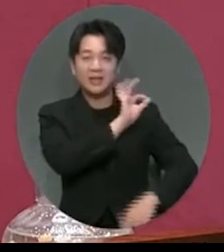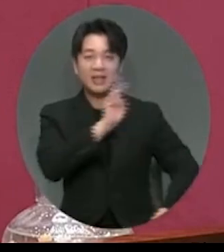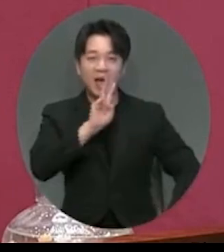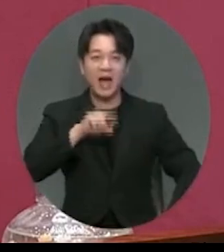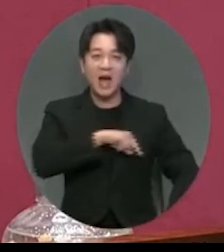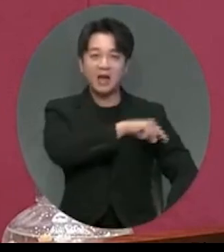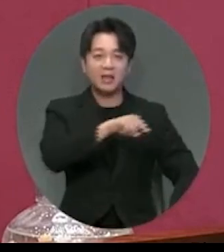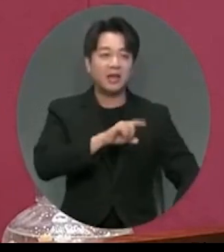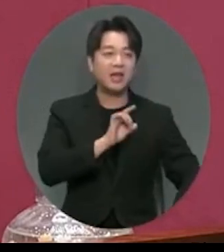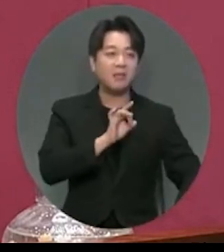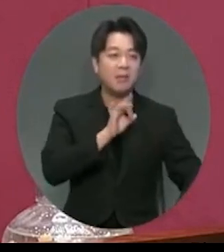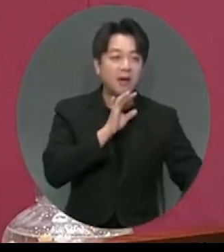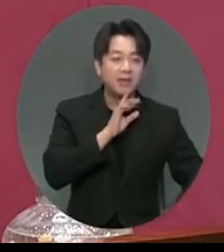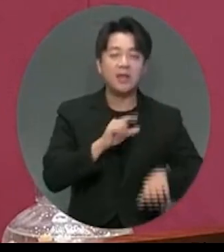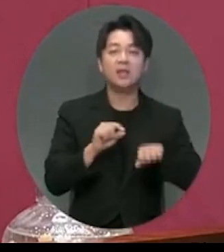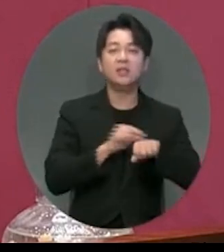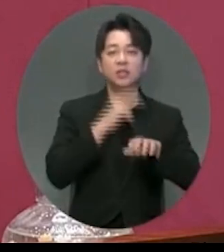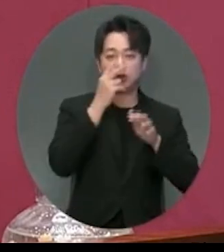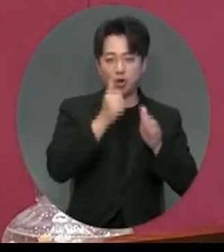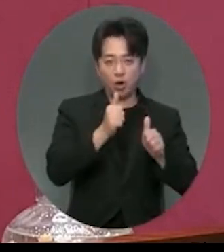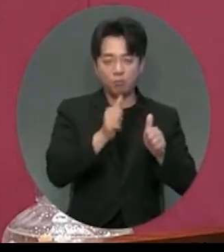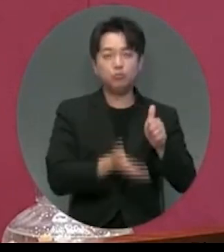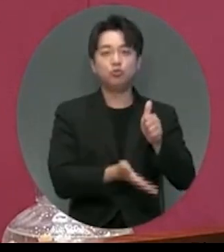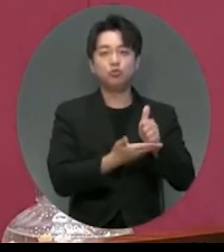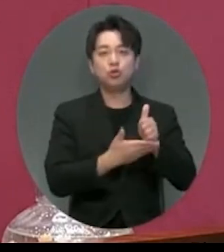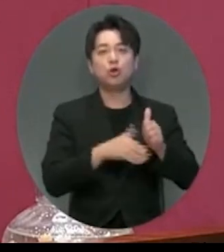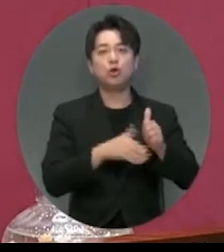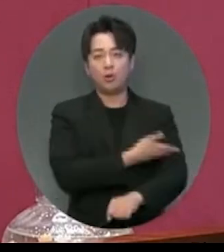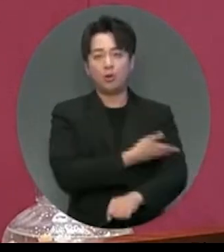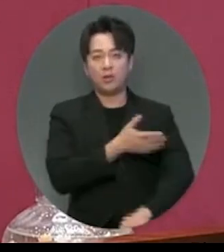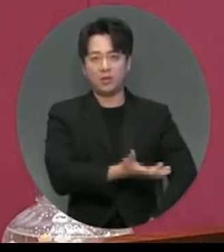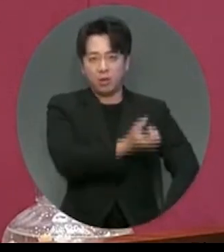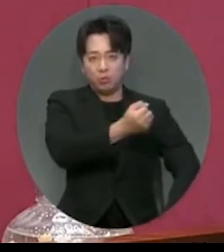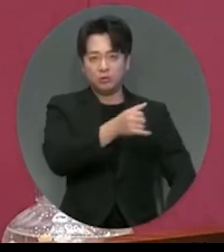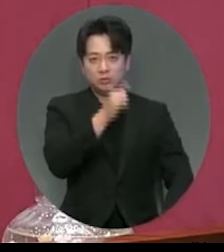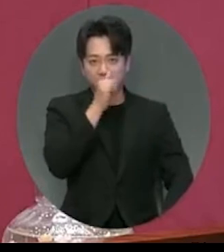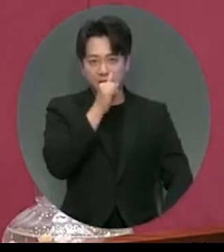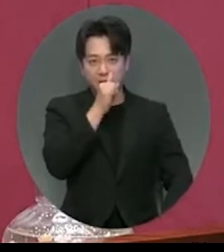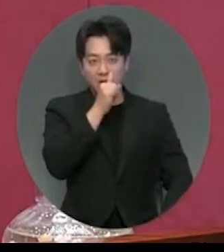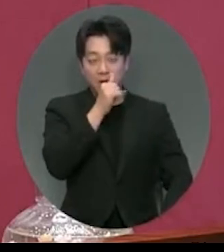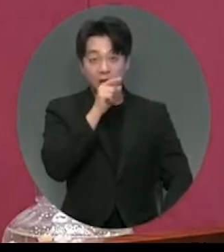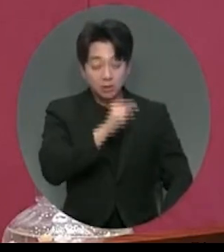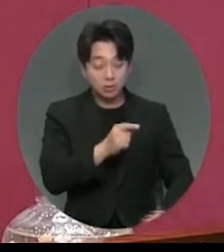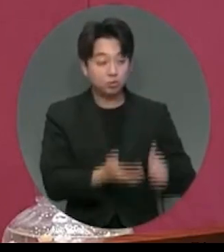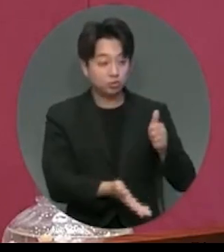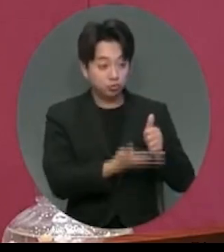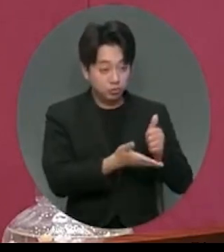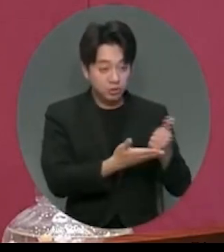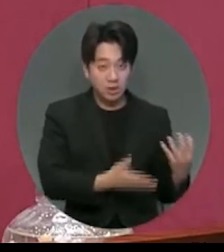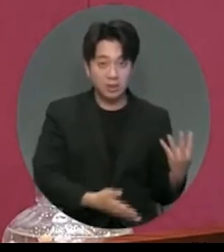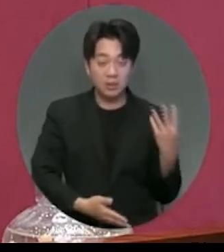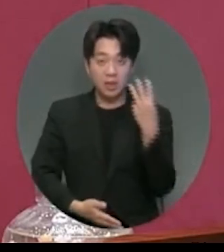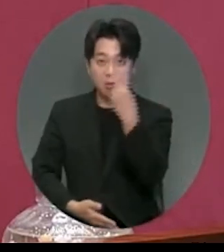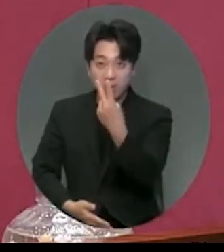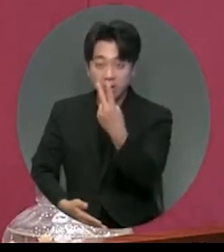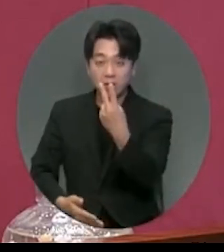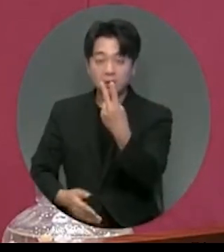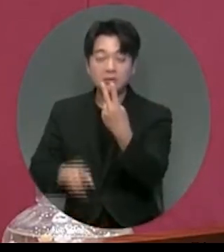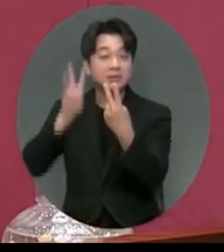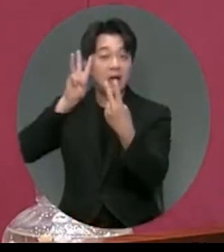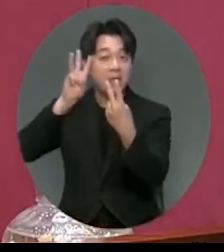있습니다. 이렇게 추천된 후보자 2인 중에 한 사람을 3일 이내에 임명하지 않을 경우 연장자가 자동으로